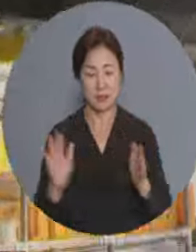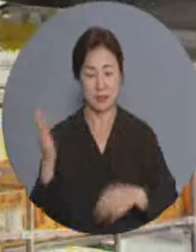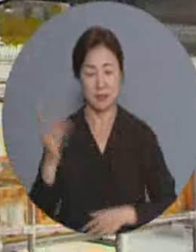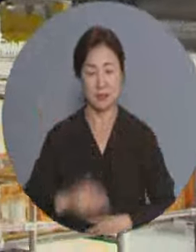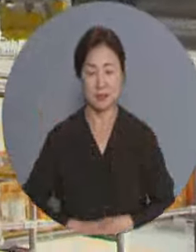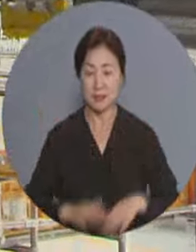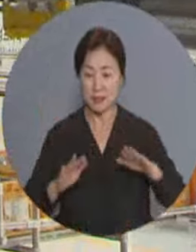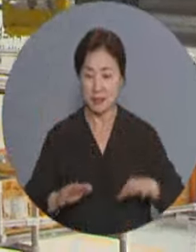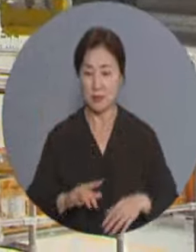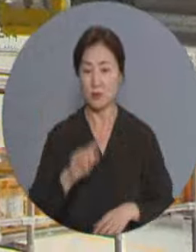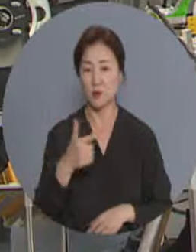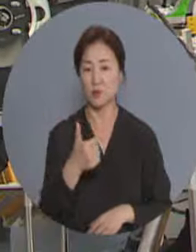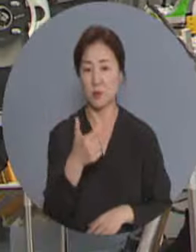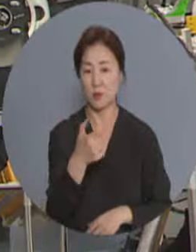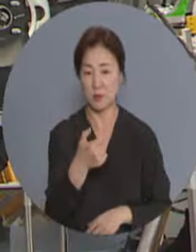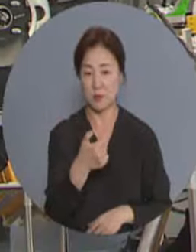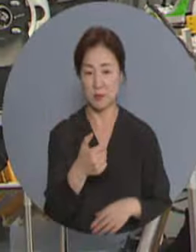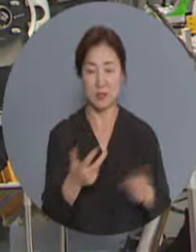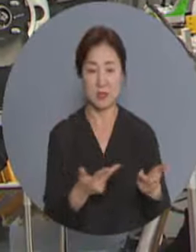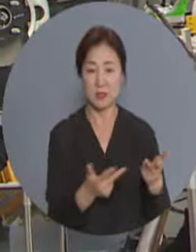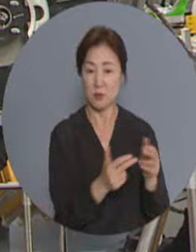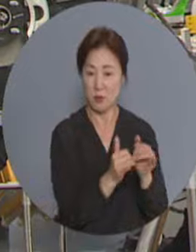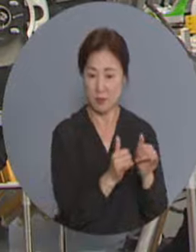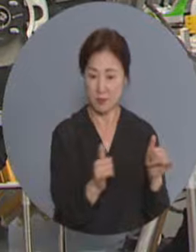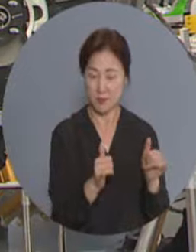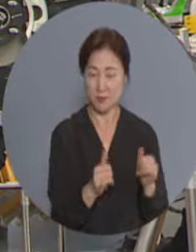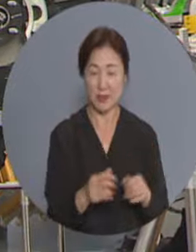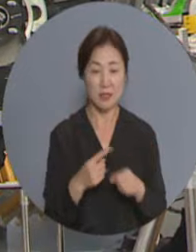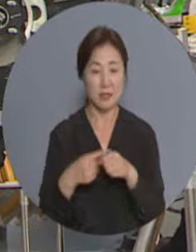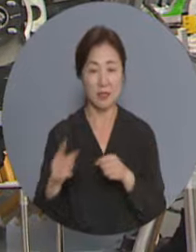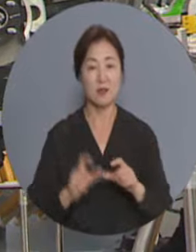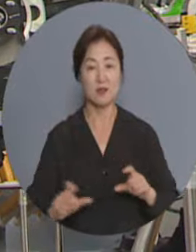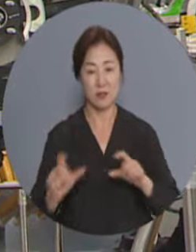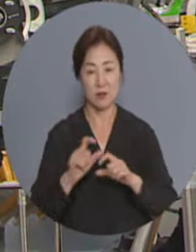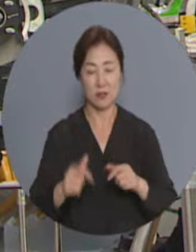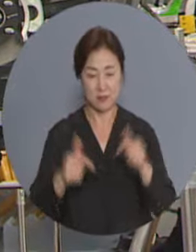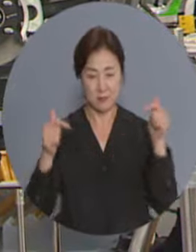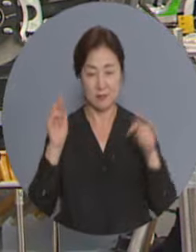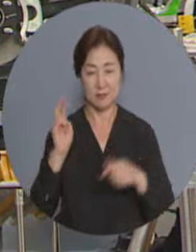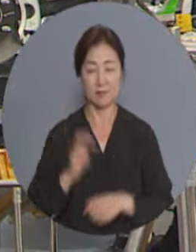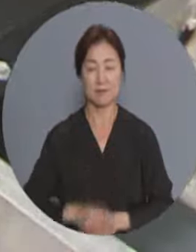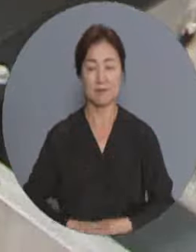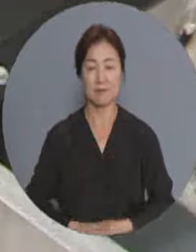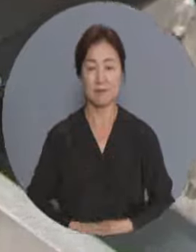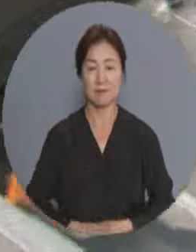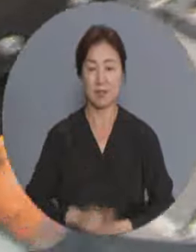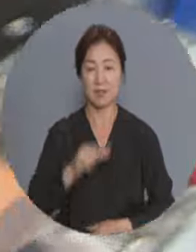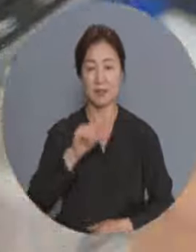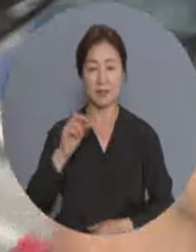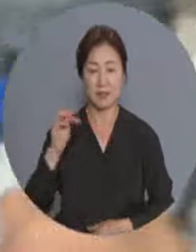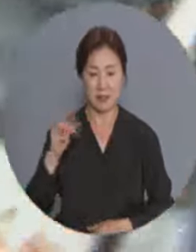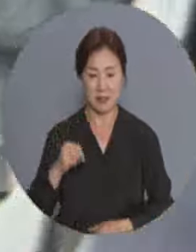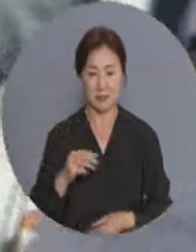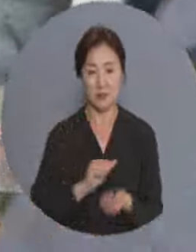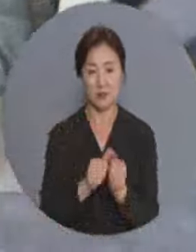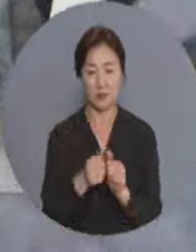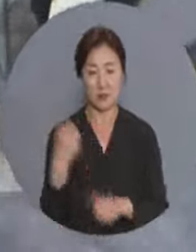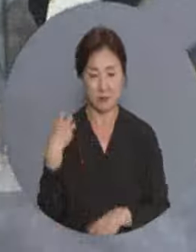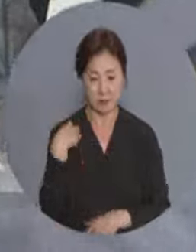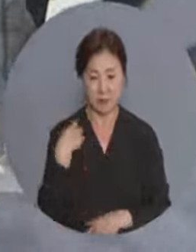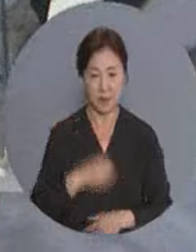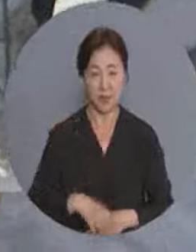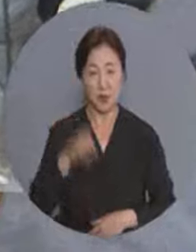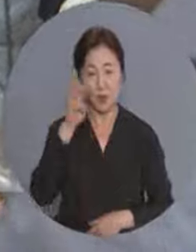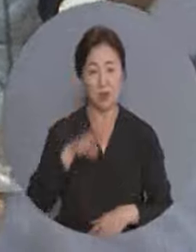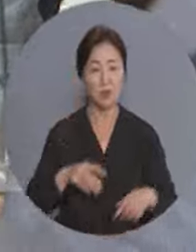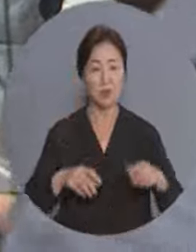현재 650여 명인 직원 수도 내년엔 더 늘어날 수 있습니다. GGM의 대주주인 광주시는